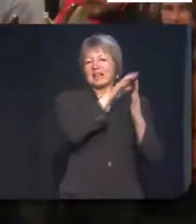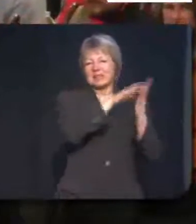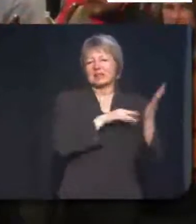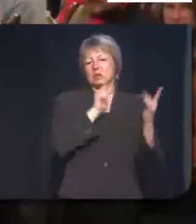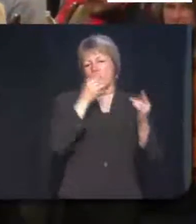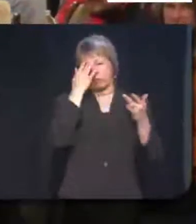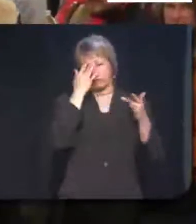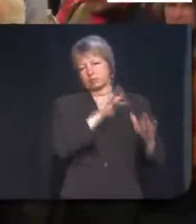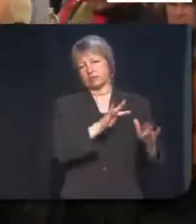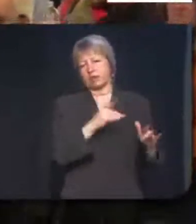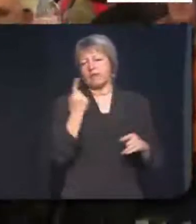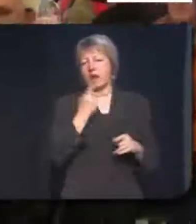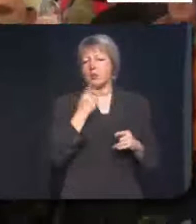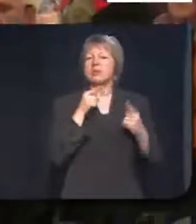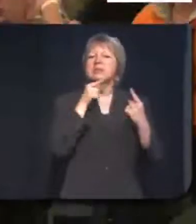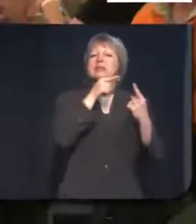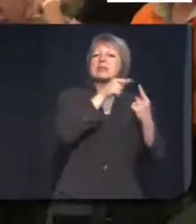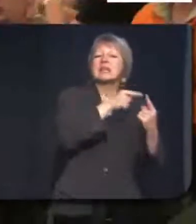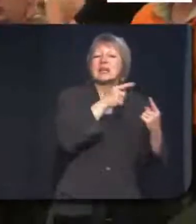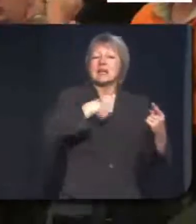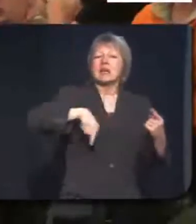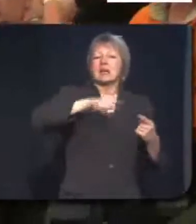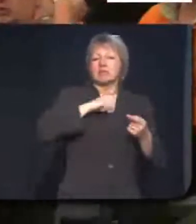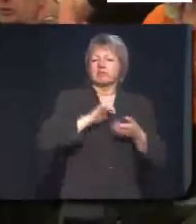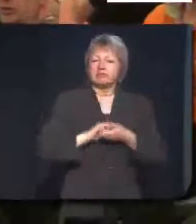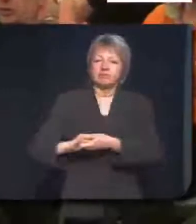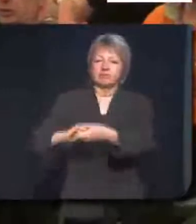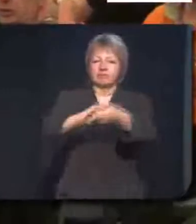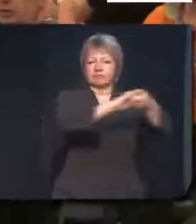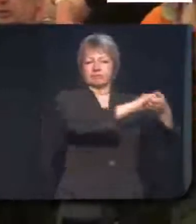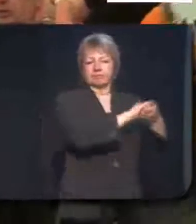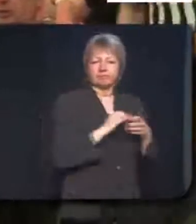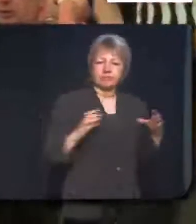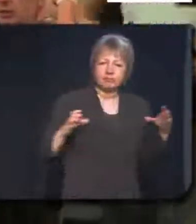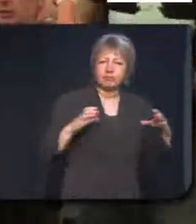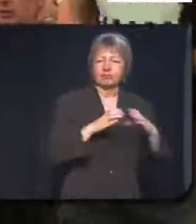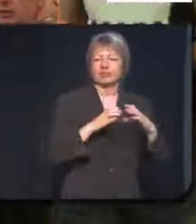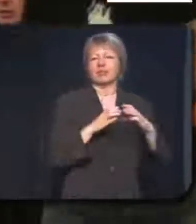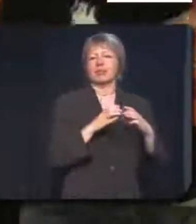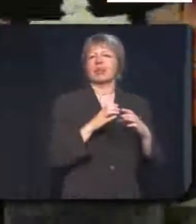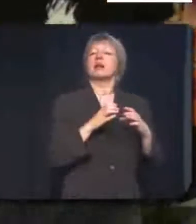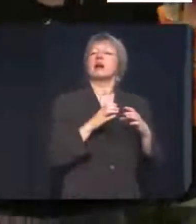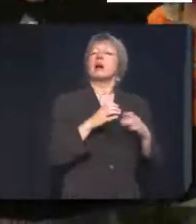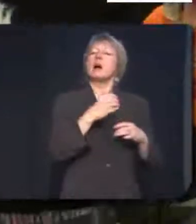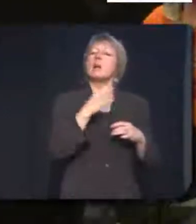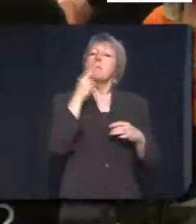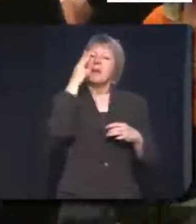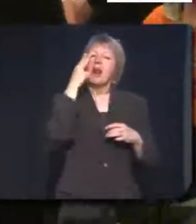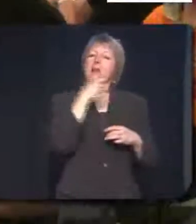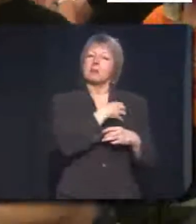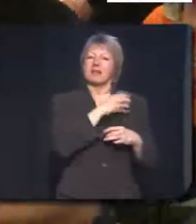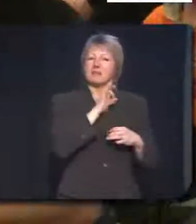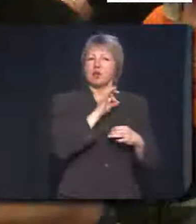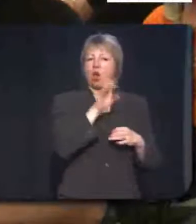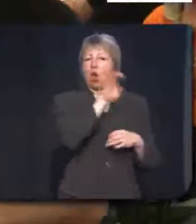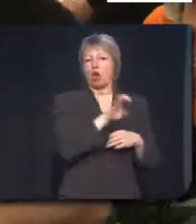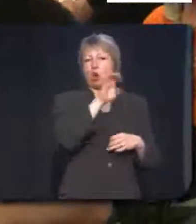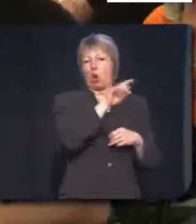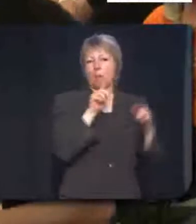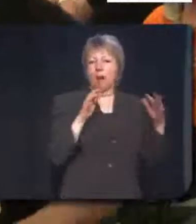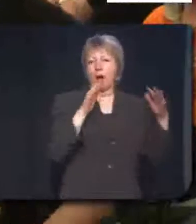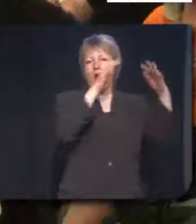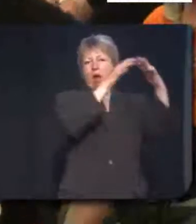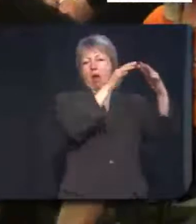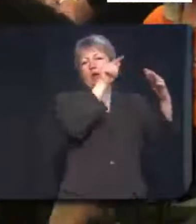darum dass wir gemeinsam an einer international also an einer europäischen paradenpartei arbeiten das ist richtig wichtig und wenn sich Leute